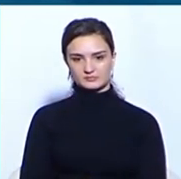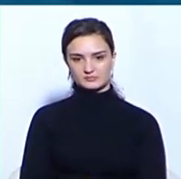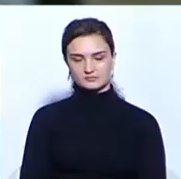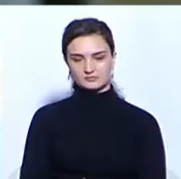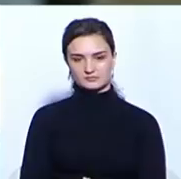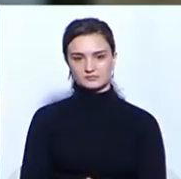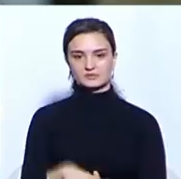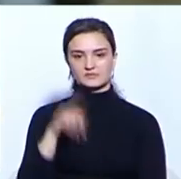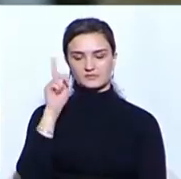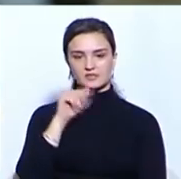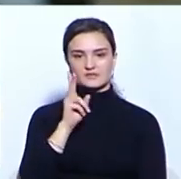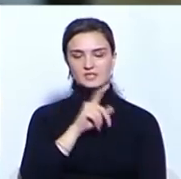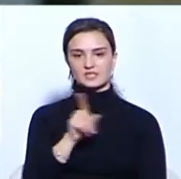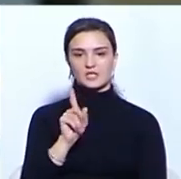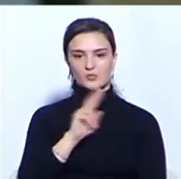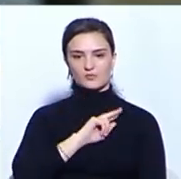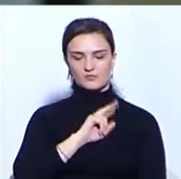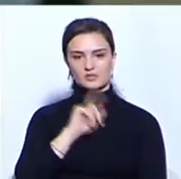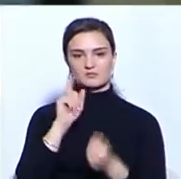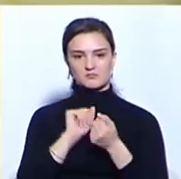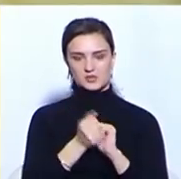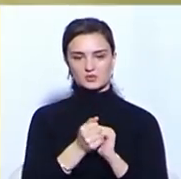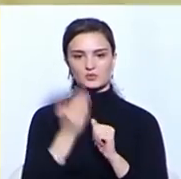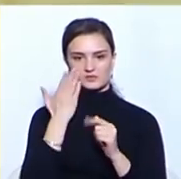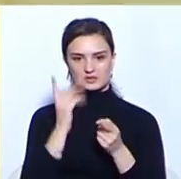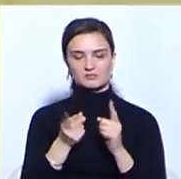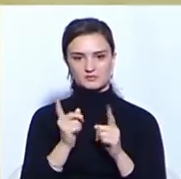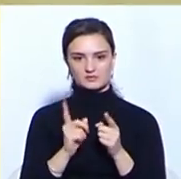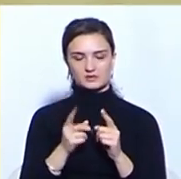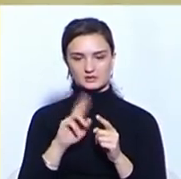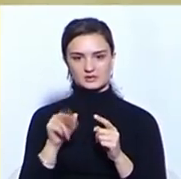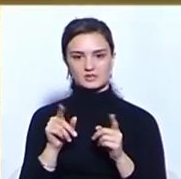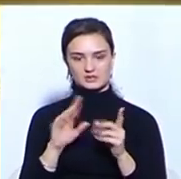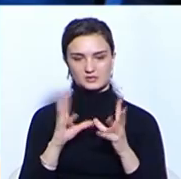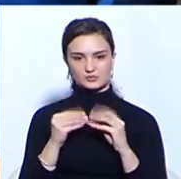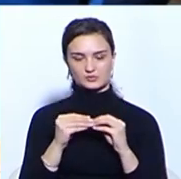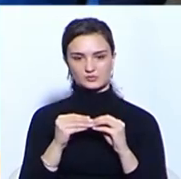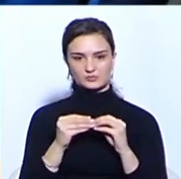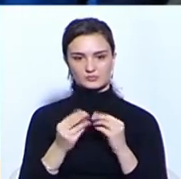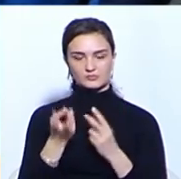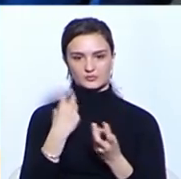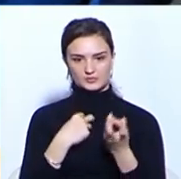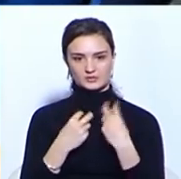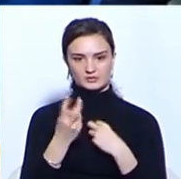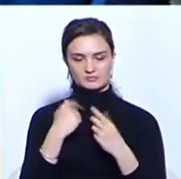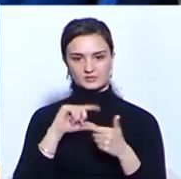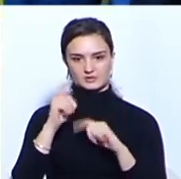გამორჩეულად ვიცი, ის რა უყვარს, მახსოვს, ნამდვილად მახსოვს და სხვათაშორის, როდესაც მიდიან თაში